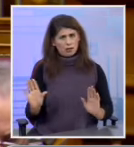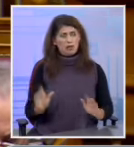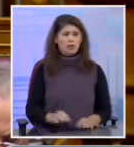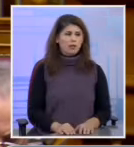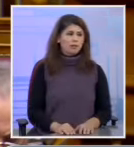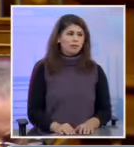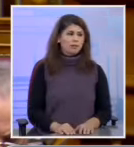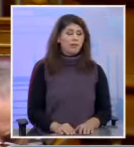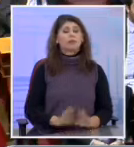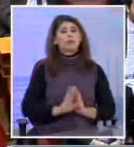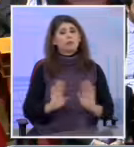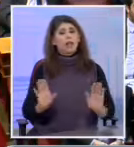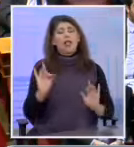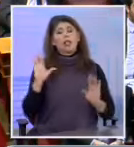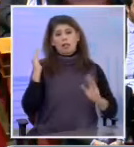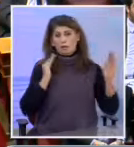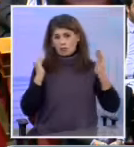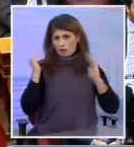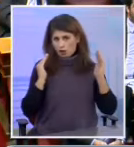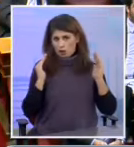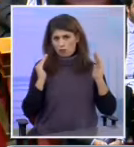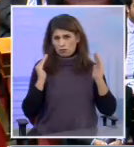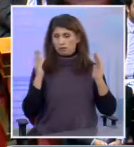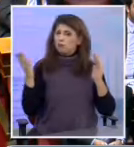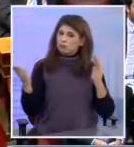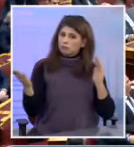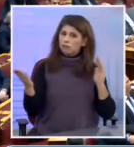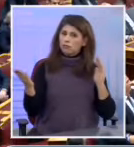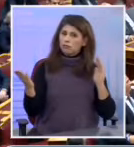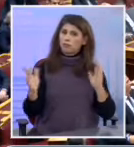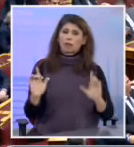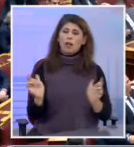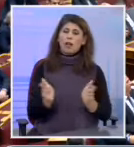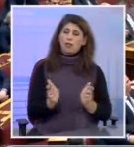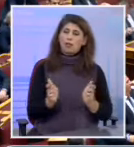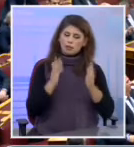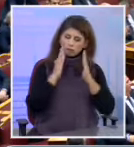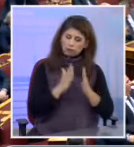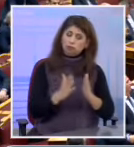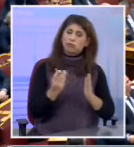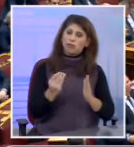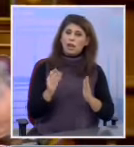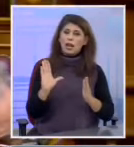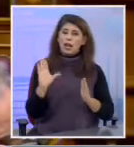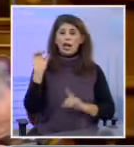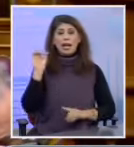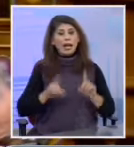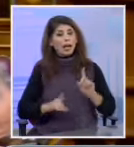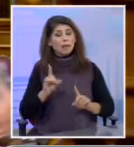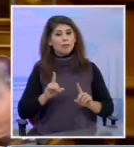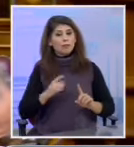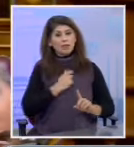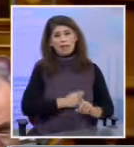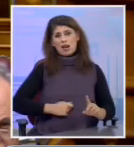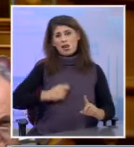ήθελα επουδενή να αφισβητήσω την εθνική σας προσήλωση. Όμως κάποιοι στεναχωριώνται γιατί η Ελλάδα